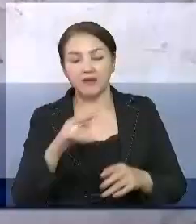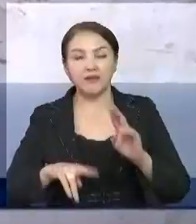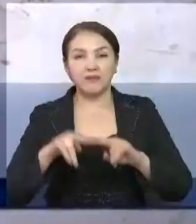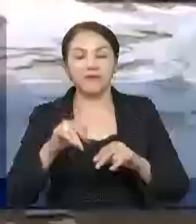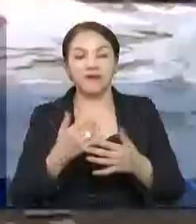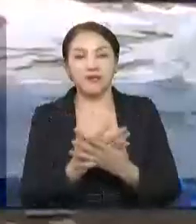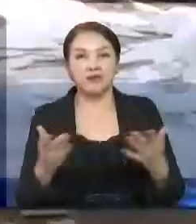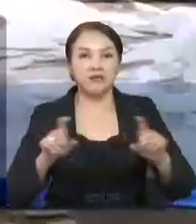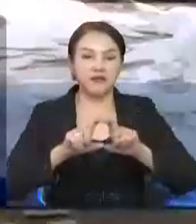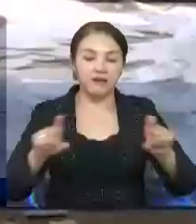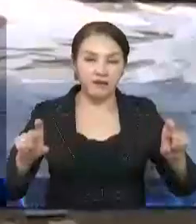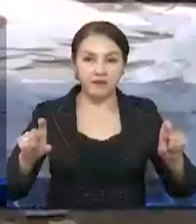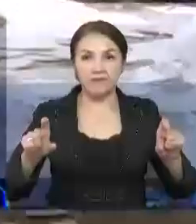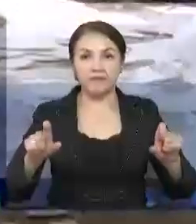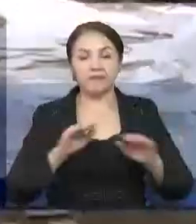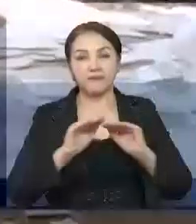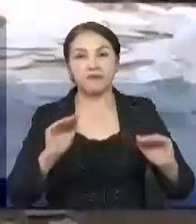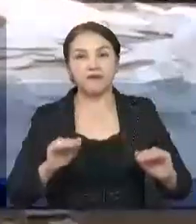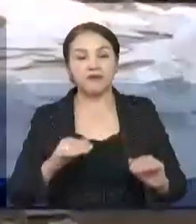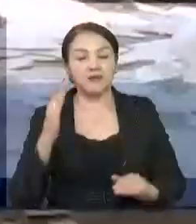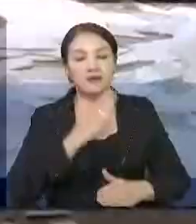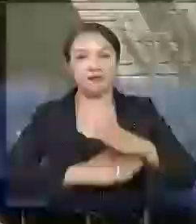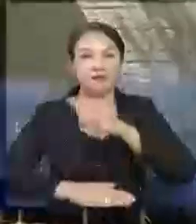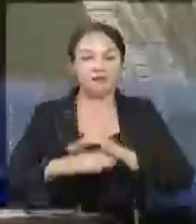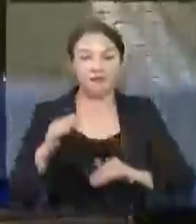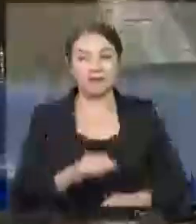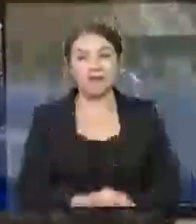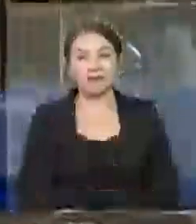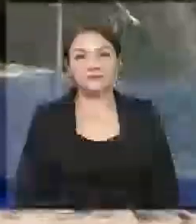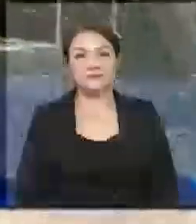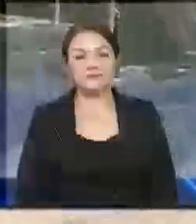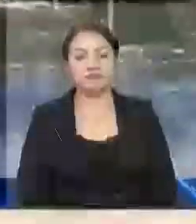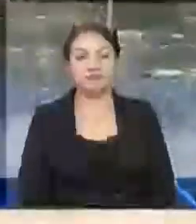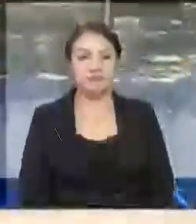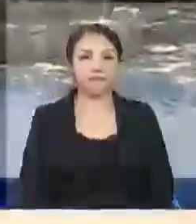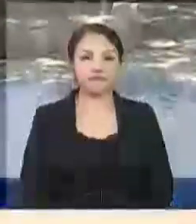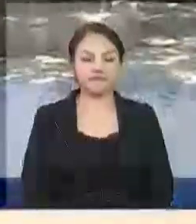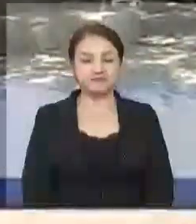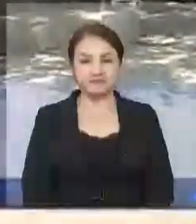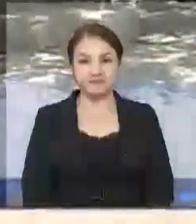еще несколько подобных объектов для детей с особыми потребностями. Жасан Жалбаков, Душан Жасланов, телеканал Актобе.